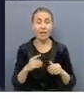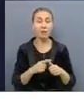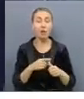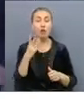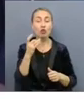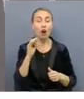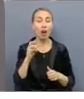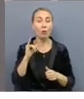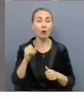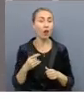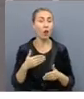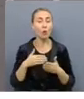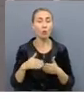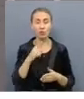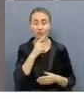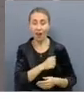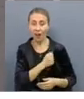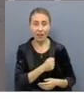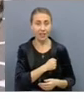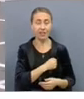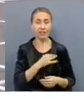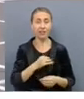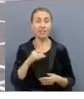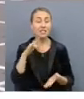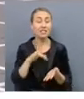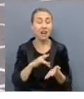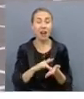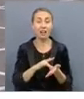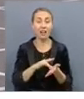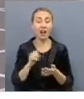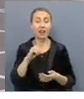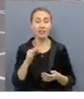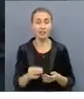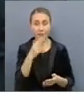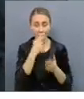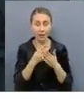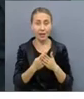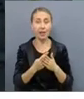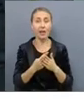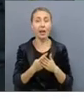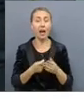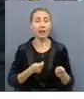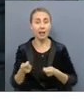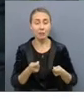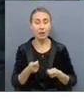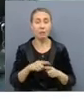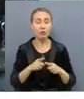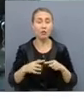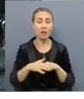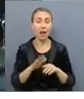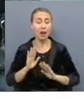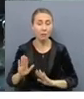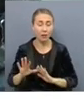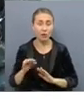Алиханова – один из лучших военных учебных заведений в Центральной Азии. Представители Комитета по международным отношениям, обороне и безопасности